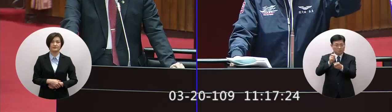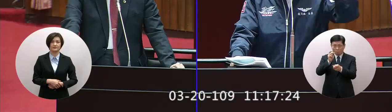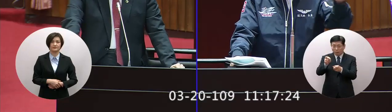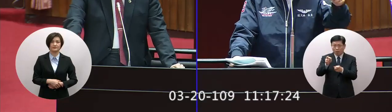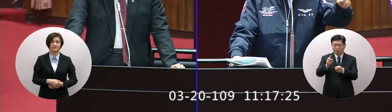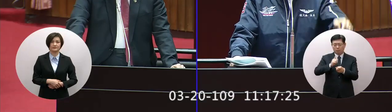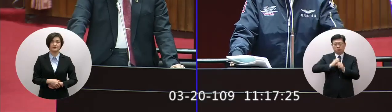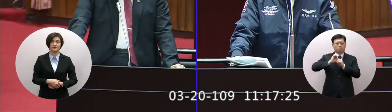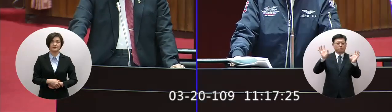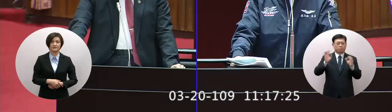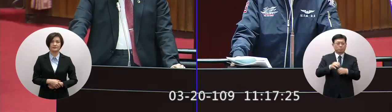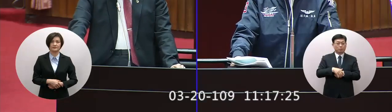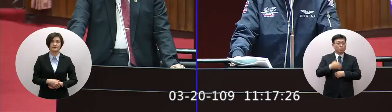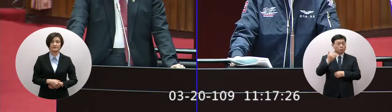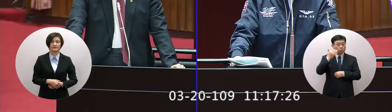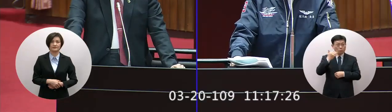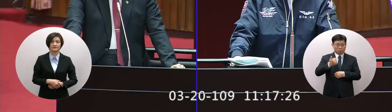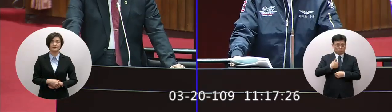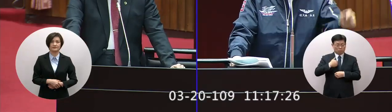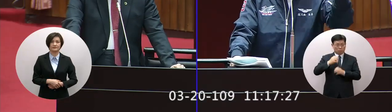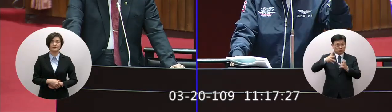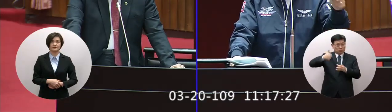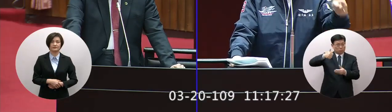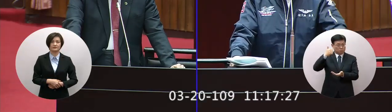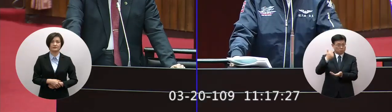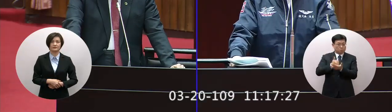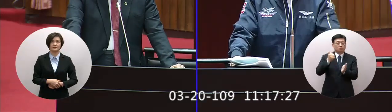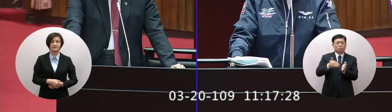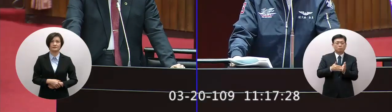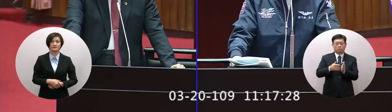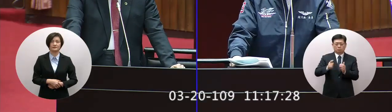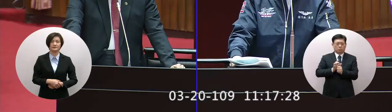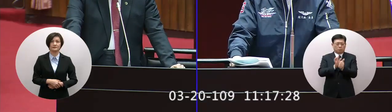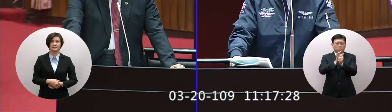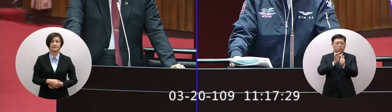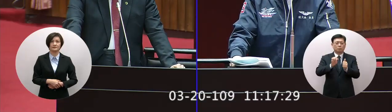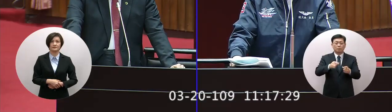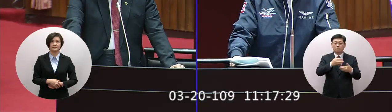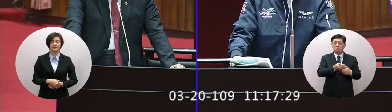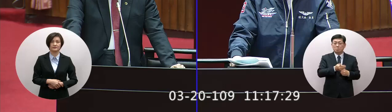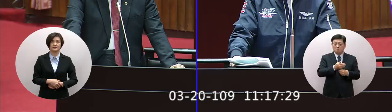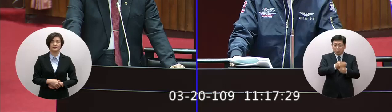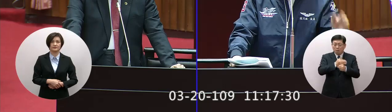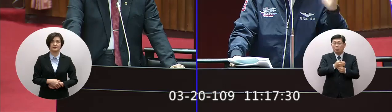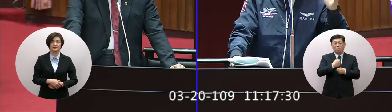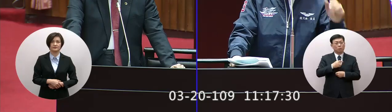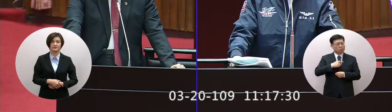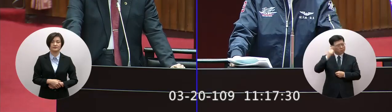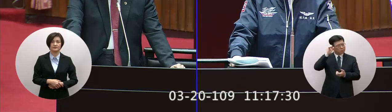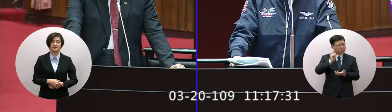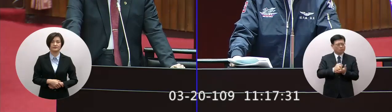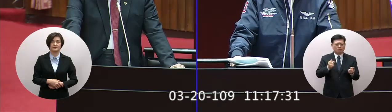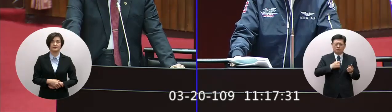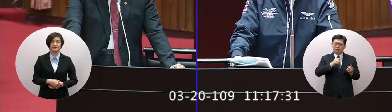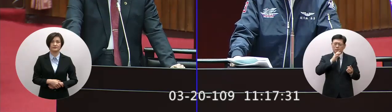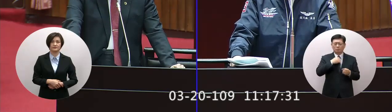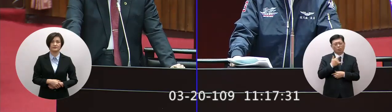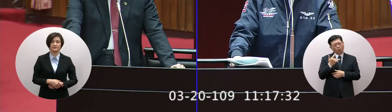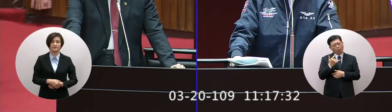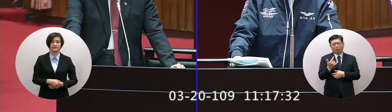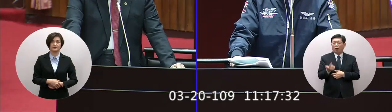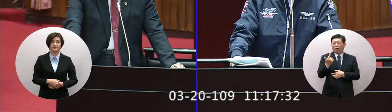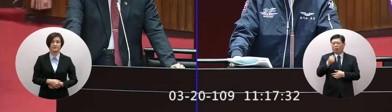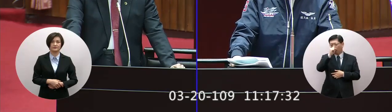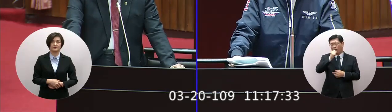时候，他在那里宣誓，如果说他当选总统以后，他就要把它推动。那时候马总统才，我的印象中他才被动的赶